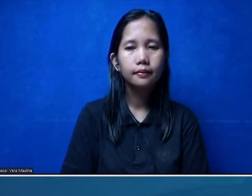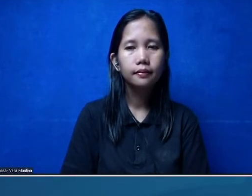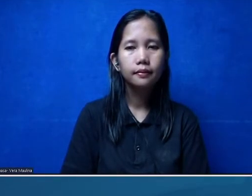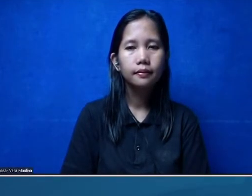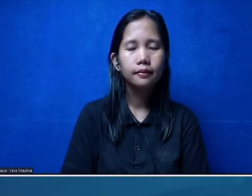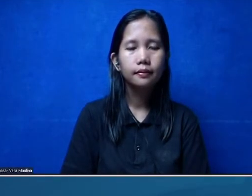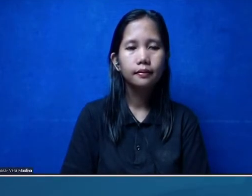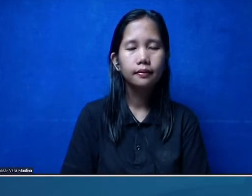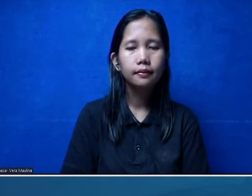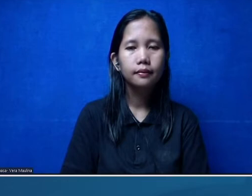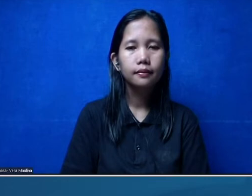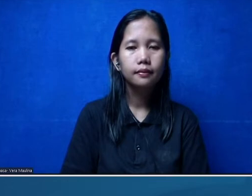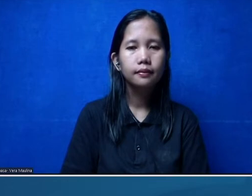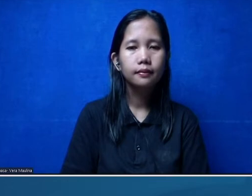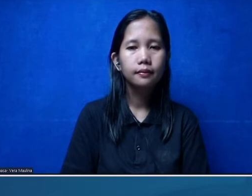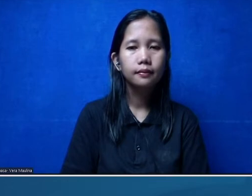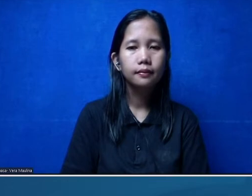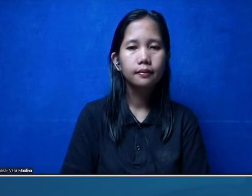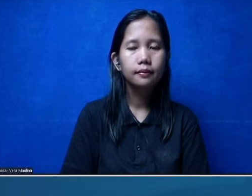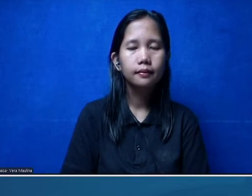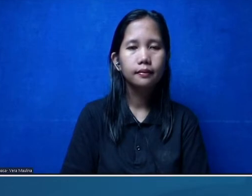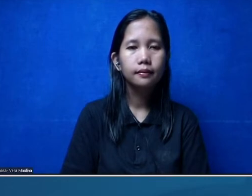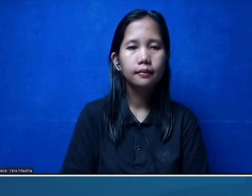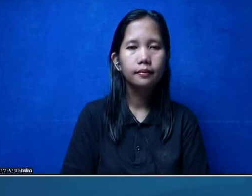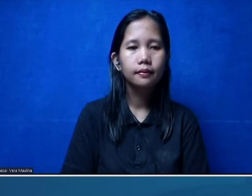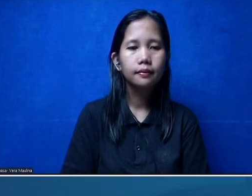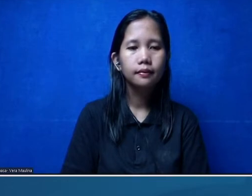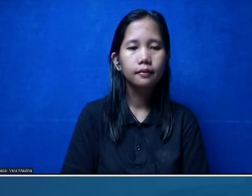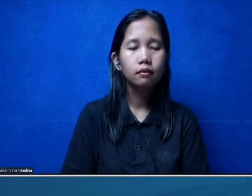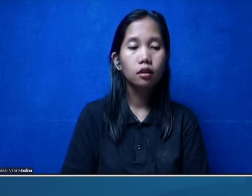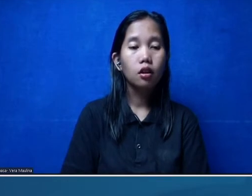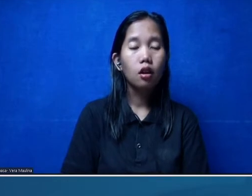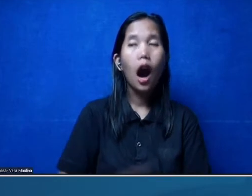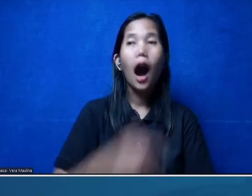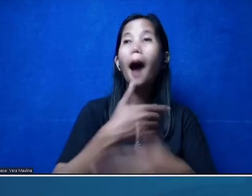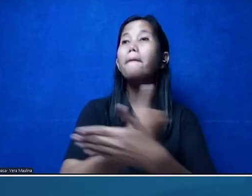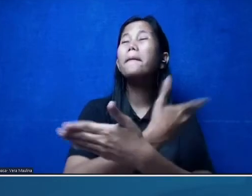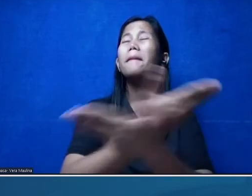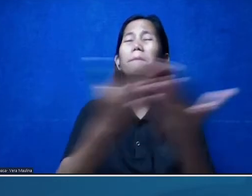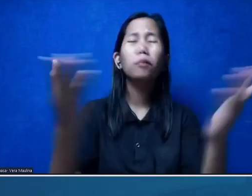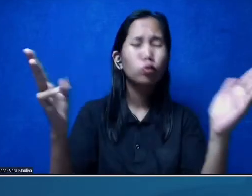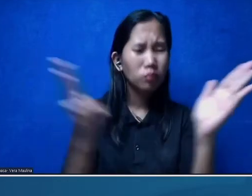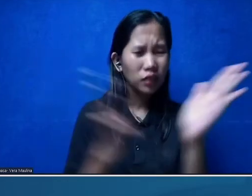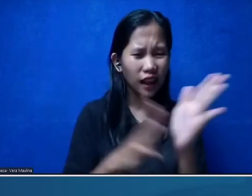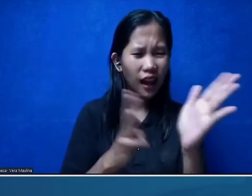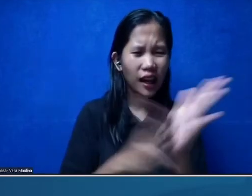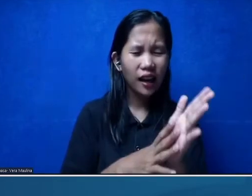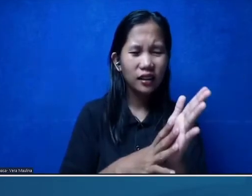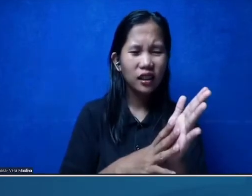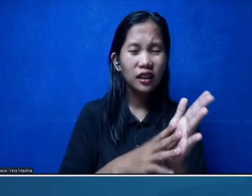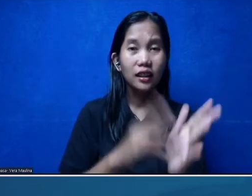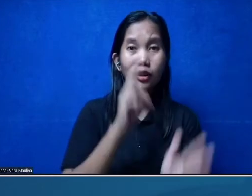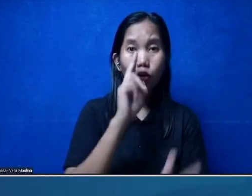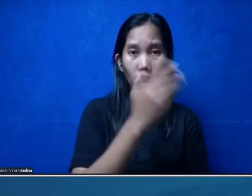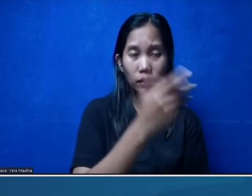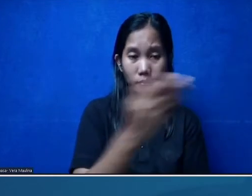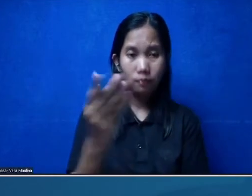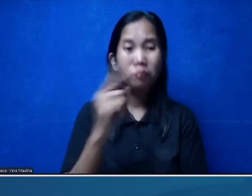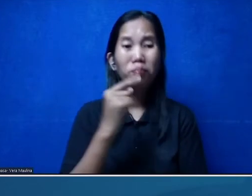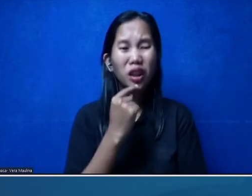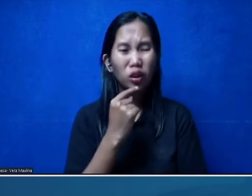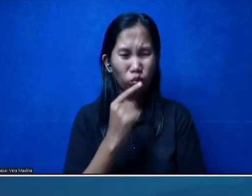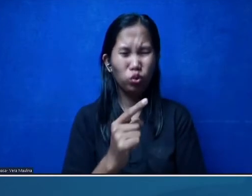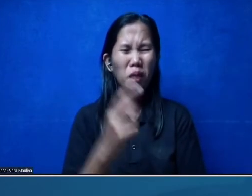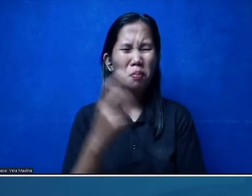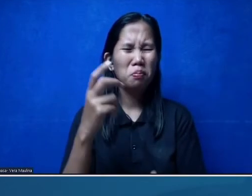dia apapun masalah saudara begitu babak berat beban mu tapi Allah Sedang mendidih akan janji